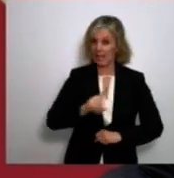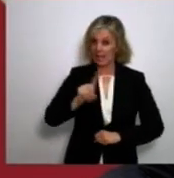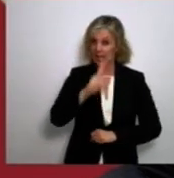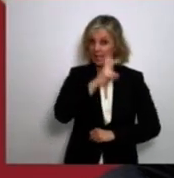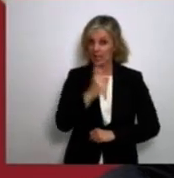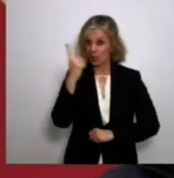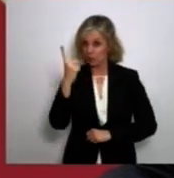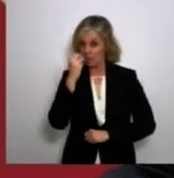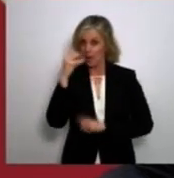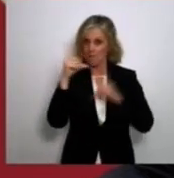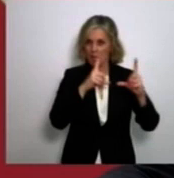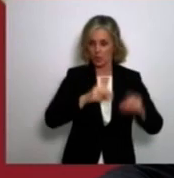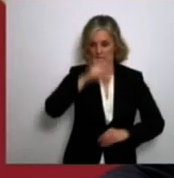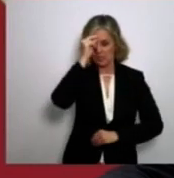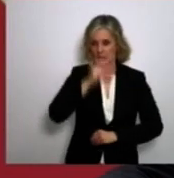και στεκόμαστε